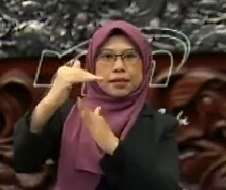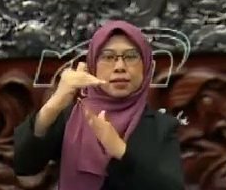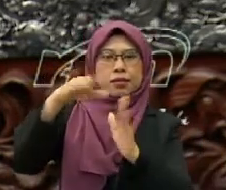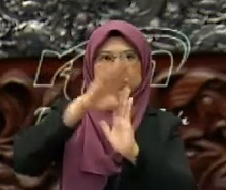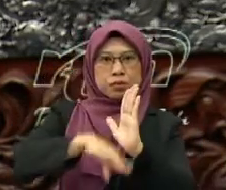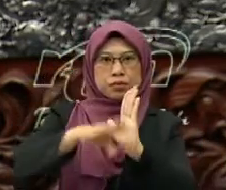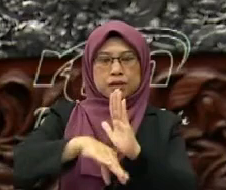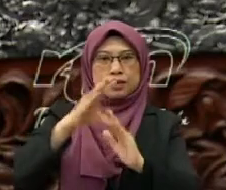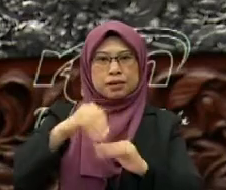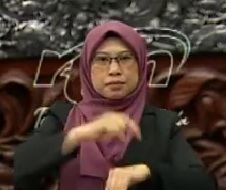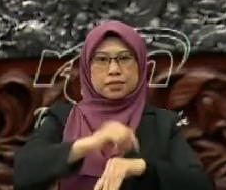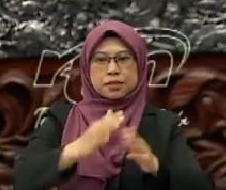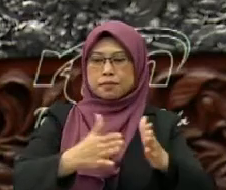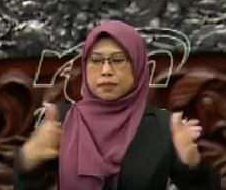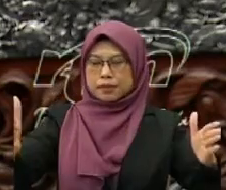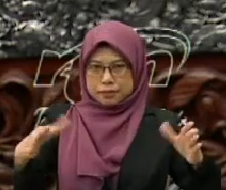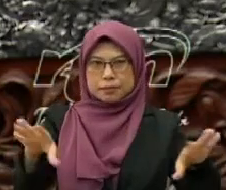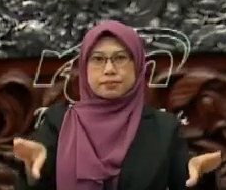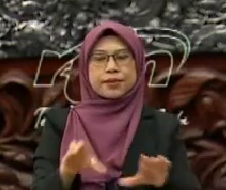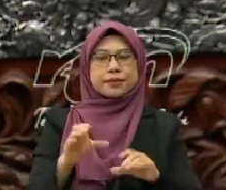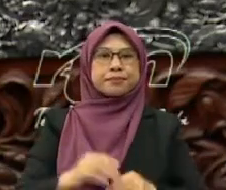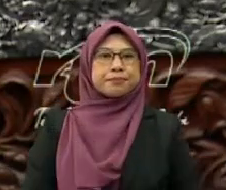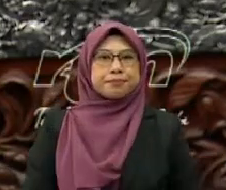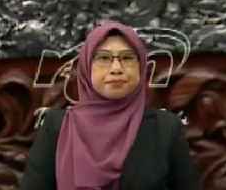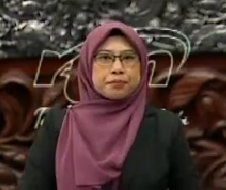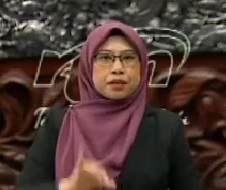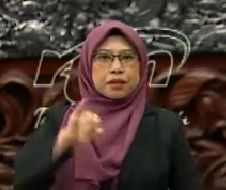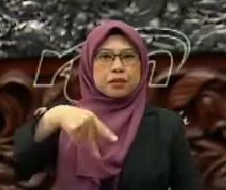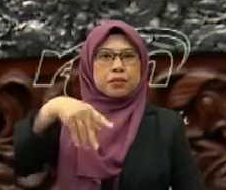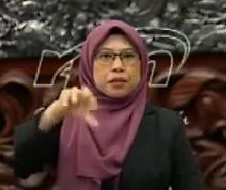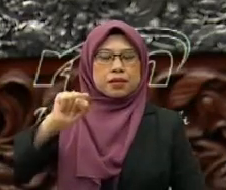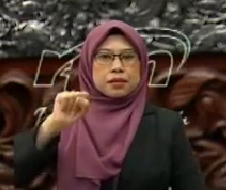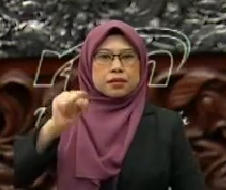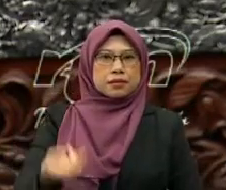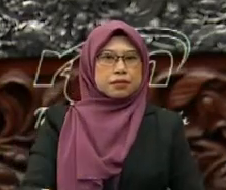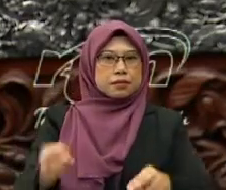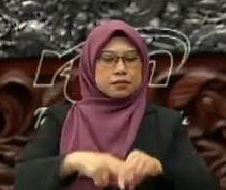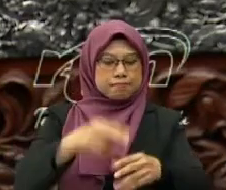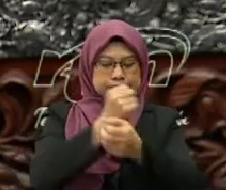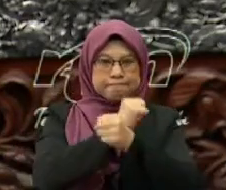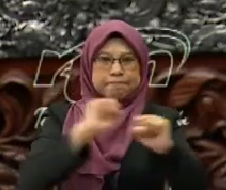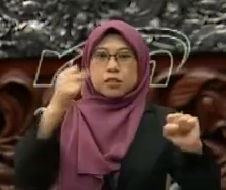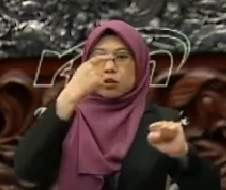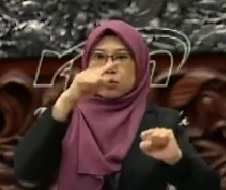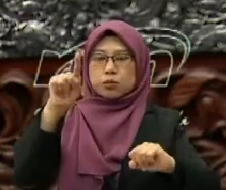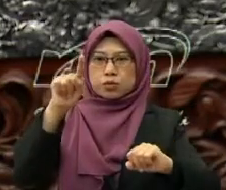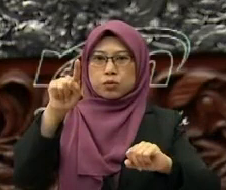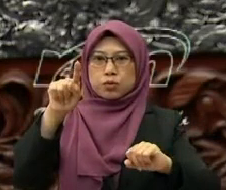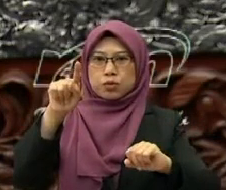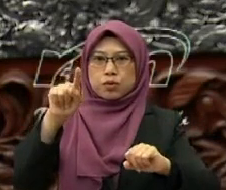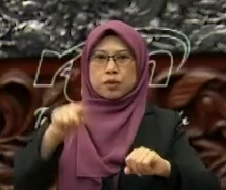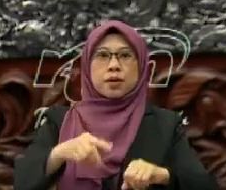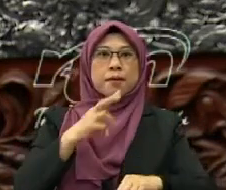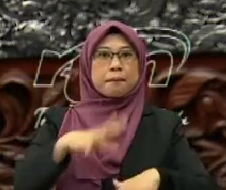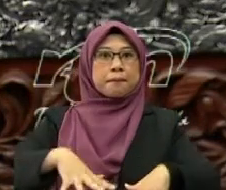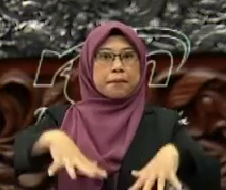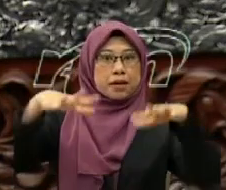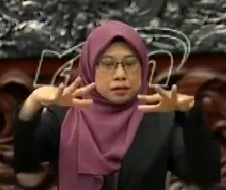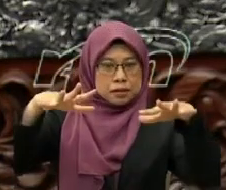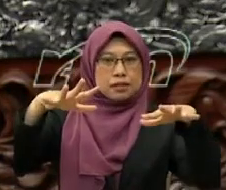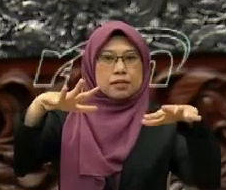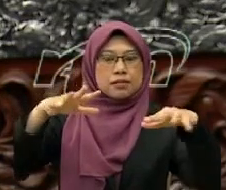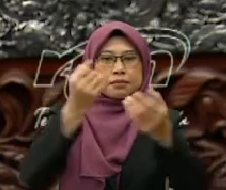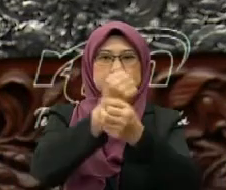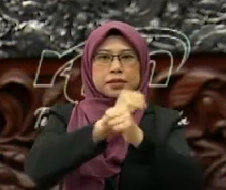panjang juga turut diambil untuk meningkatkan untuk musim laut ini dengan menyediakan